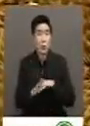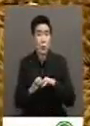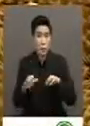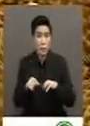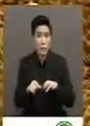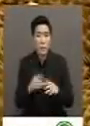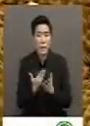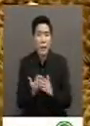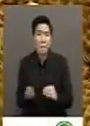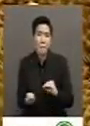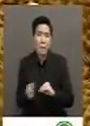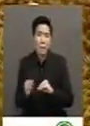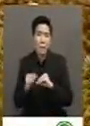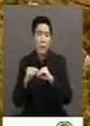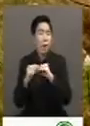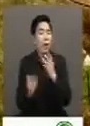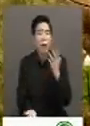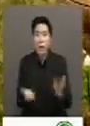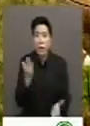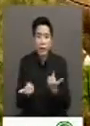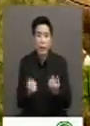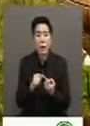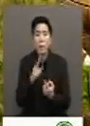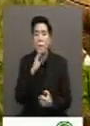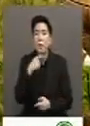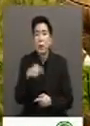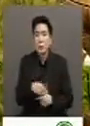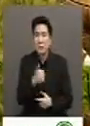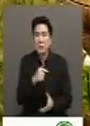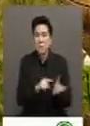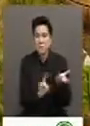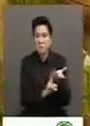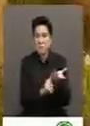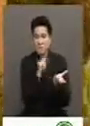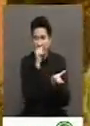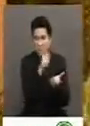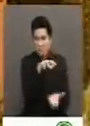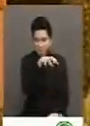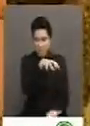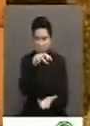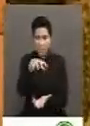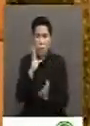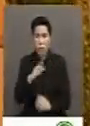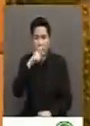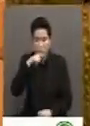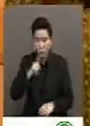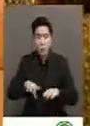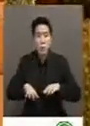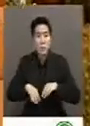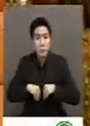ารถอัพราคาให้สูงเท่าใดก็ได้หากผู้ค้าอ้างว่าได้คัดเกรดมาแล้วและสิ่งที่คนไทยต้องยอมรับในต